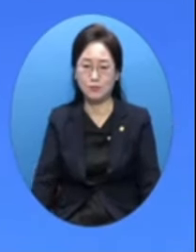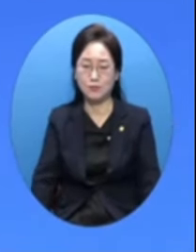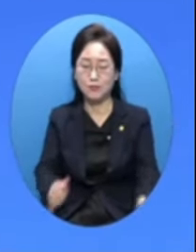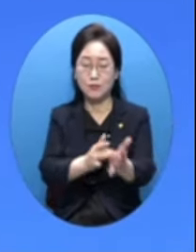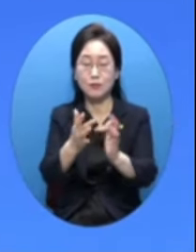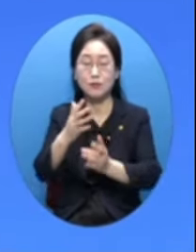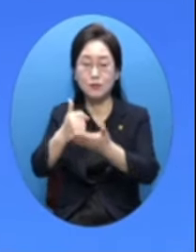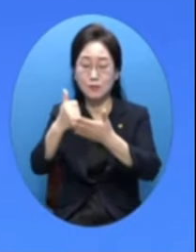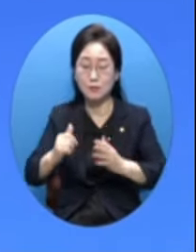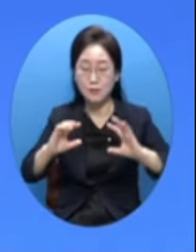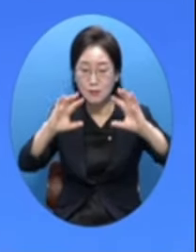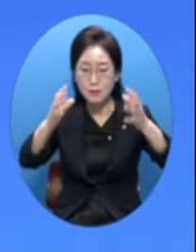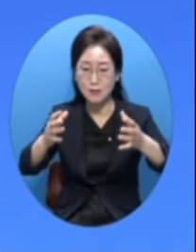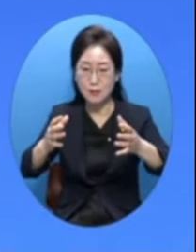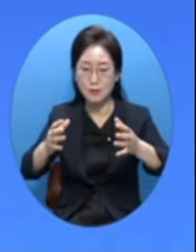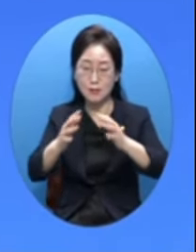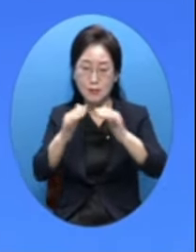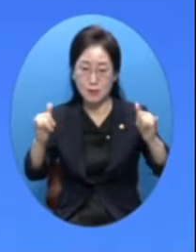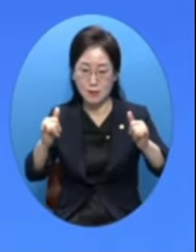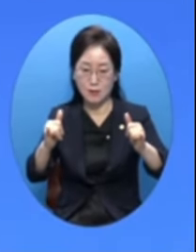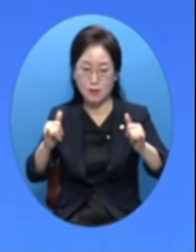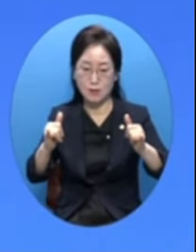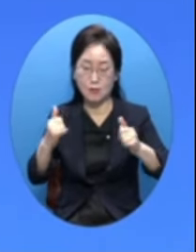예수님께서 이 땅에 육신을 입고 오셔서